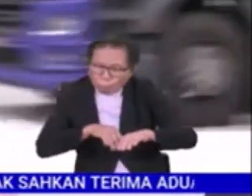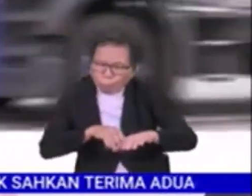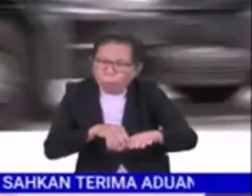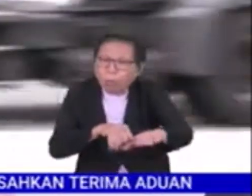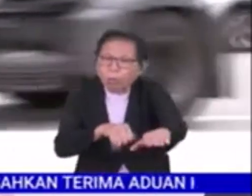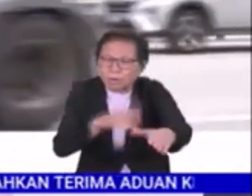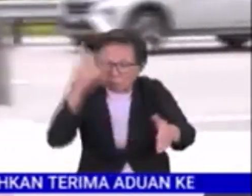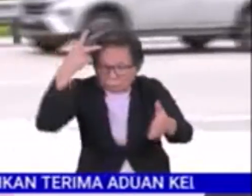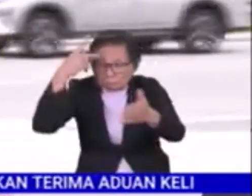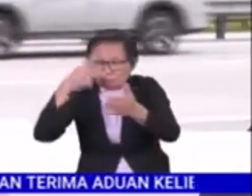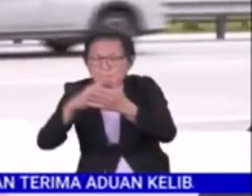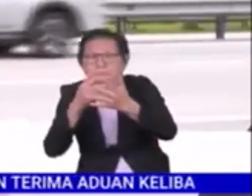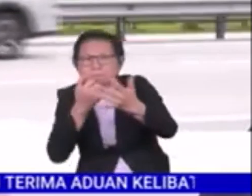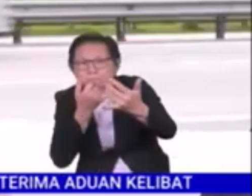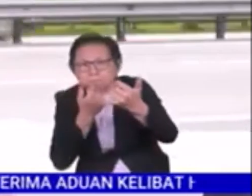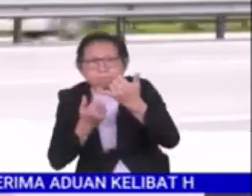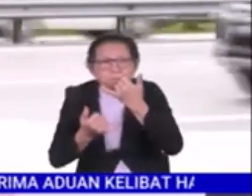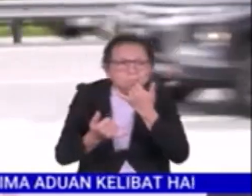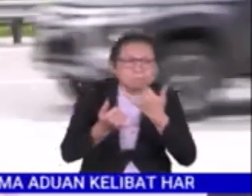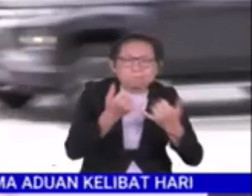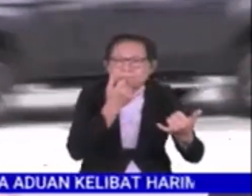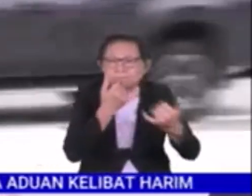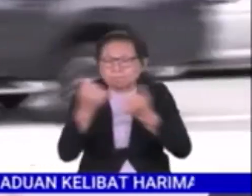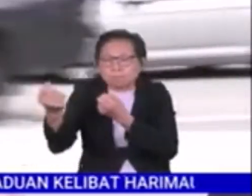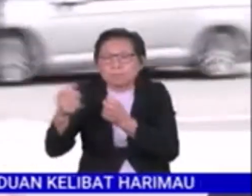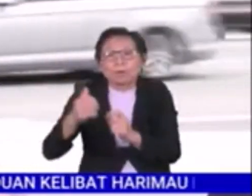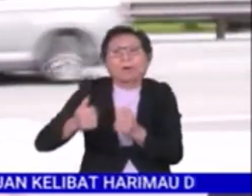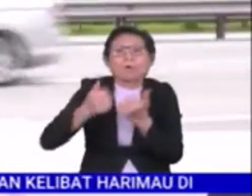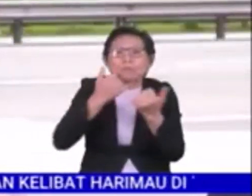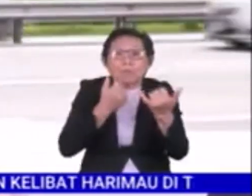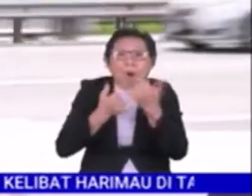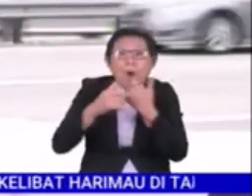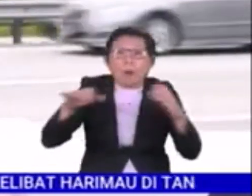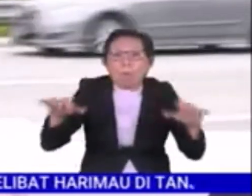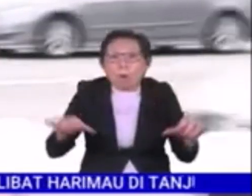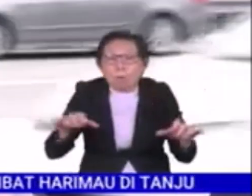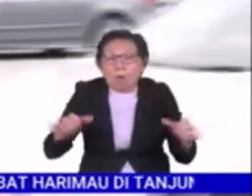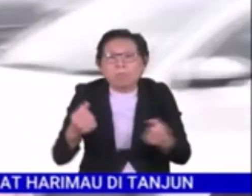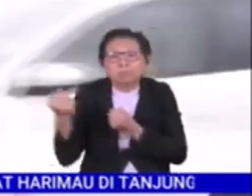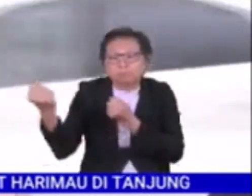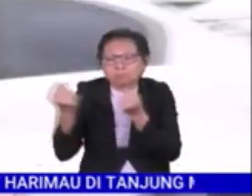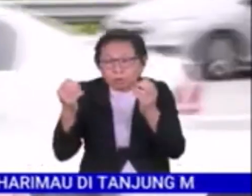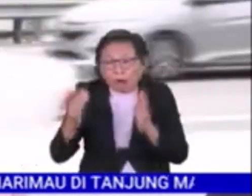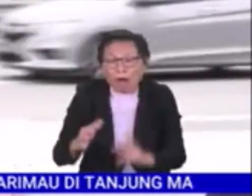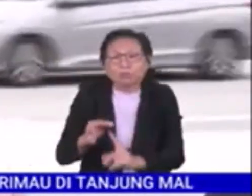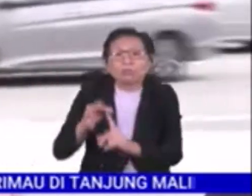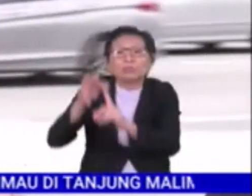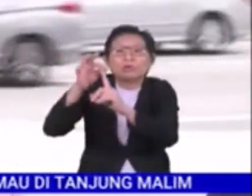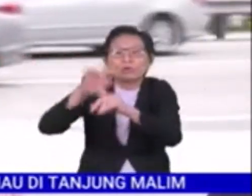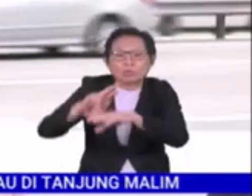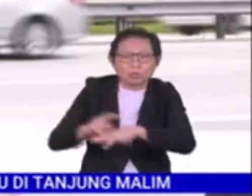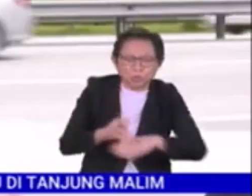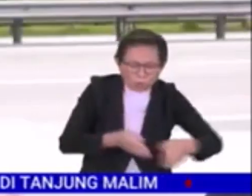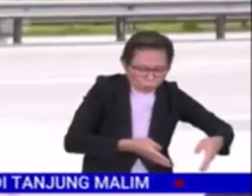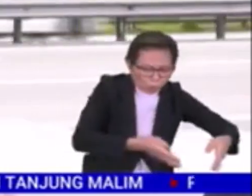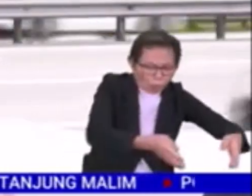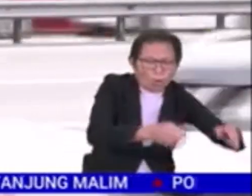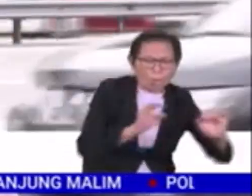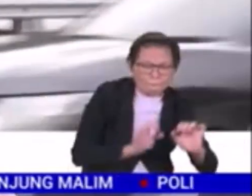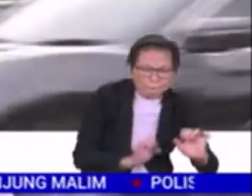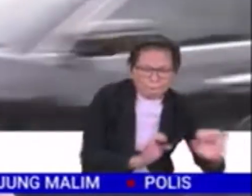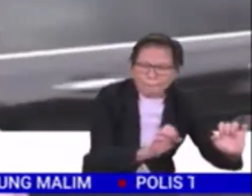mengesan kesalahan-kesalahan yang dilakukan, terutamanya menggunakan lorong